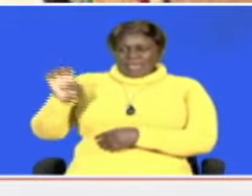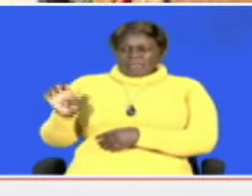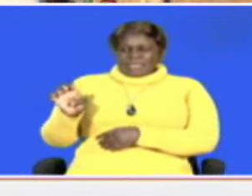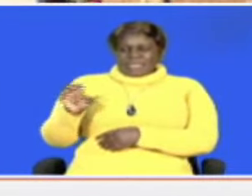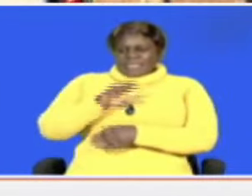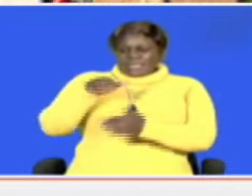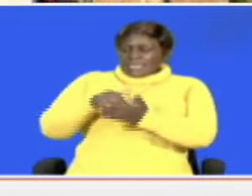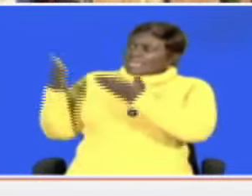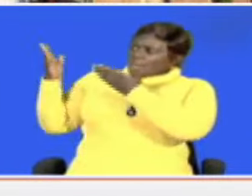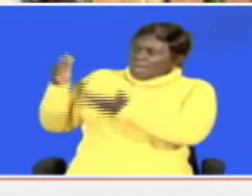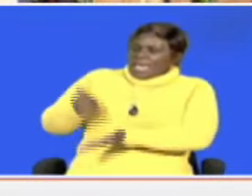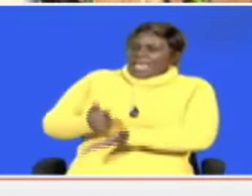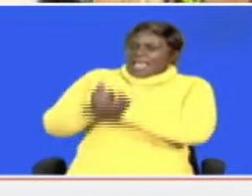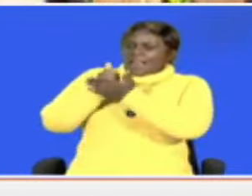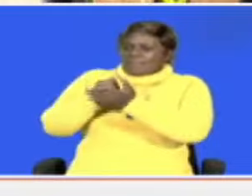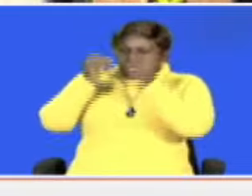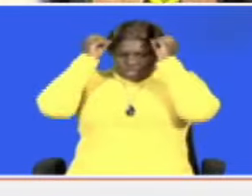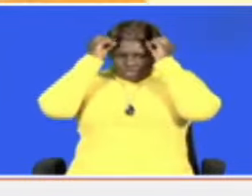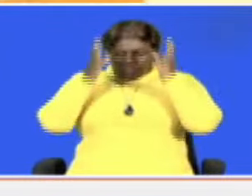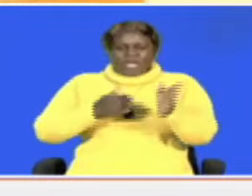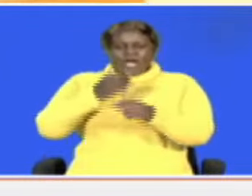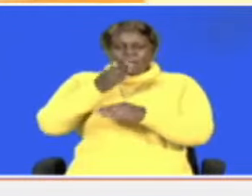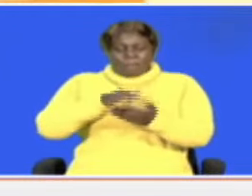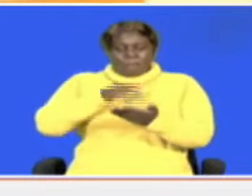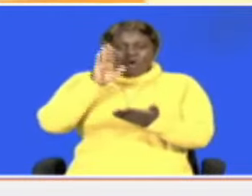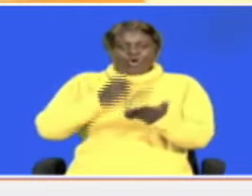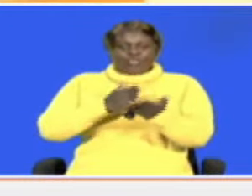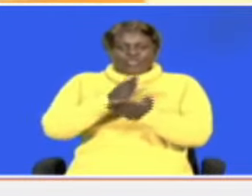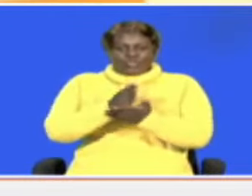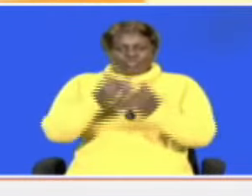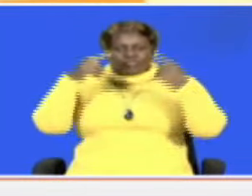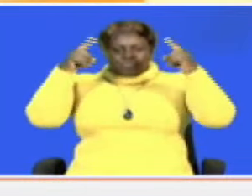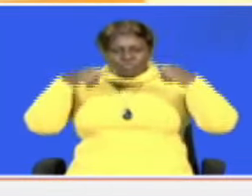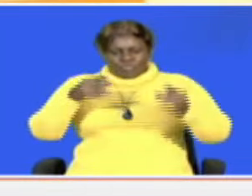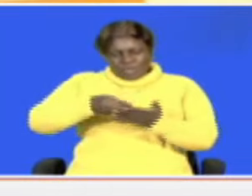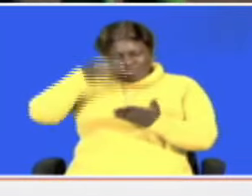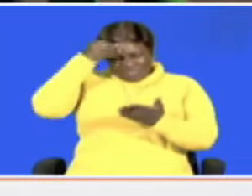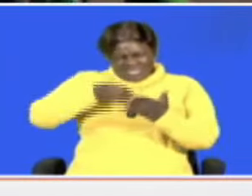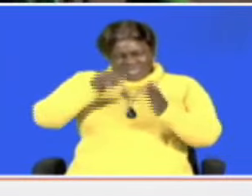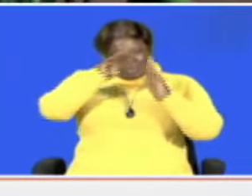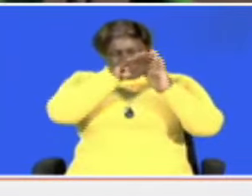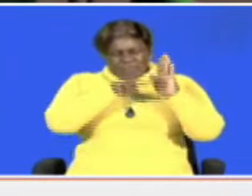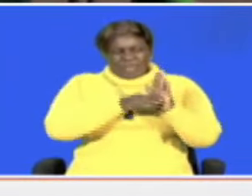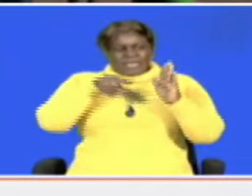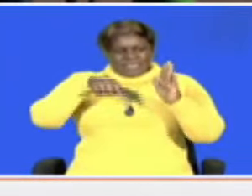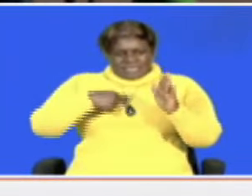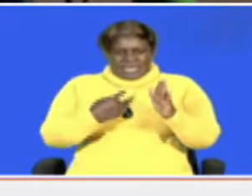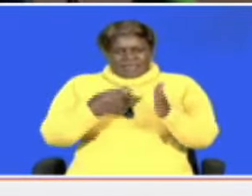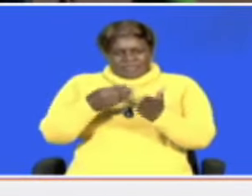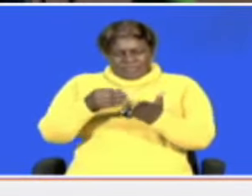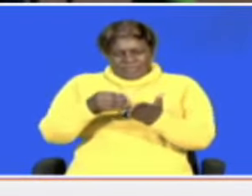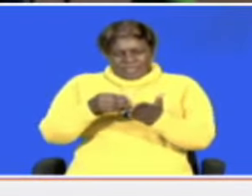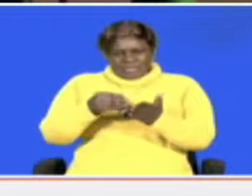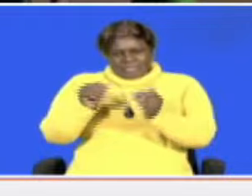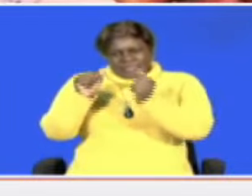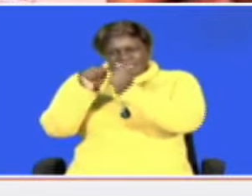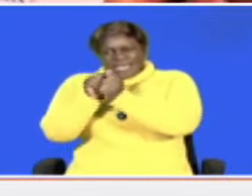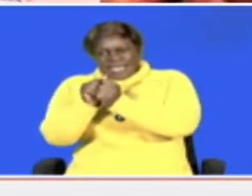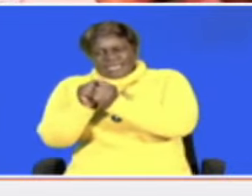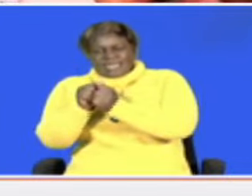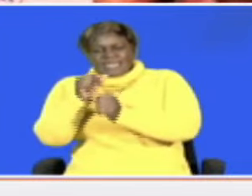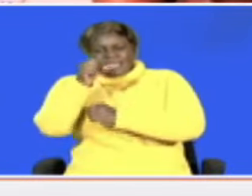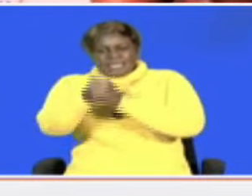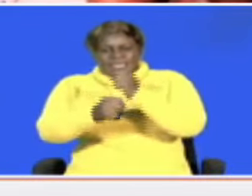kituo hiki kimewasaidia pia wanafunzi zaidi kupitia accelerated education program. We are taking those learners with 10